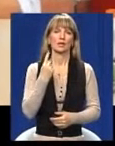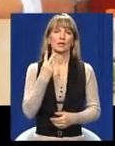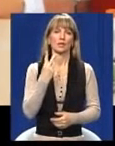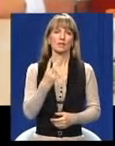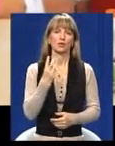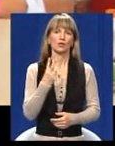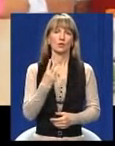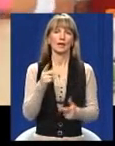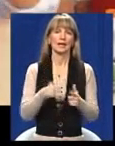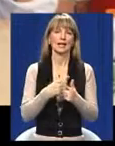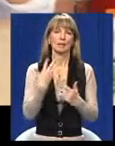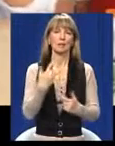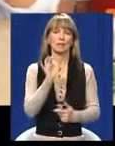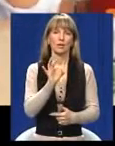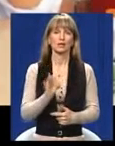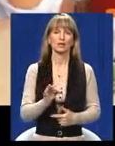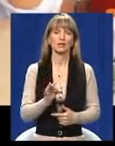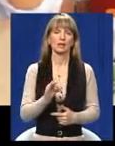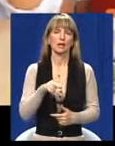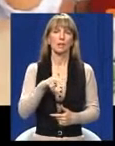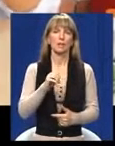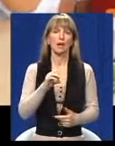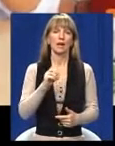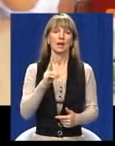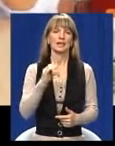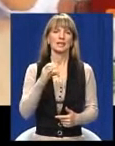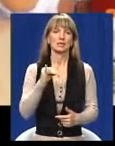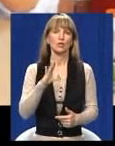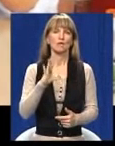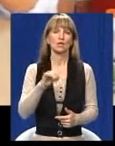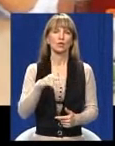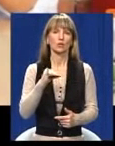5% розчин перекису водню, а у мене дуже-дуже концентрований